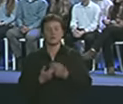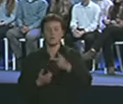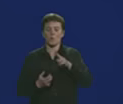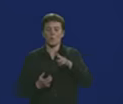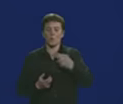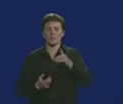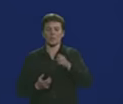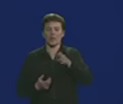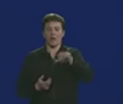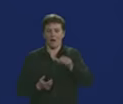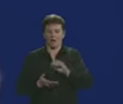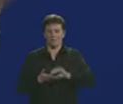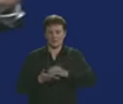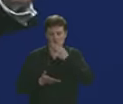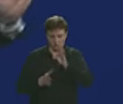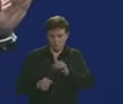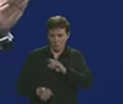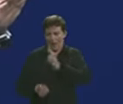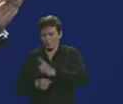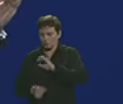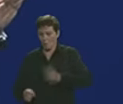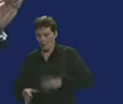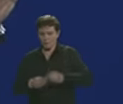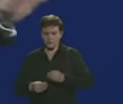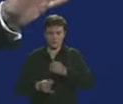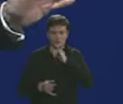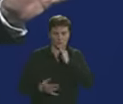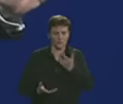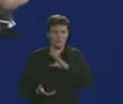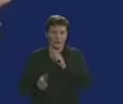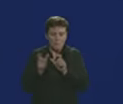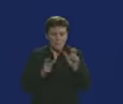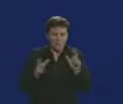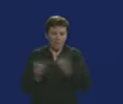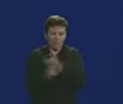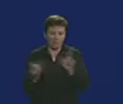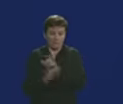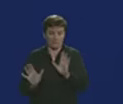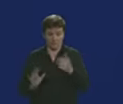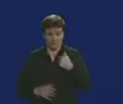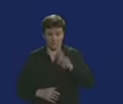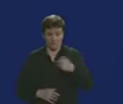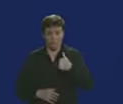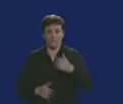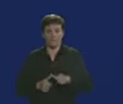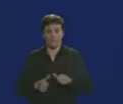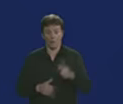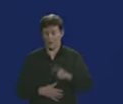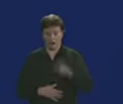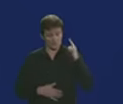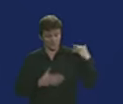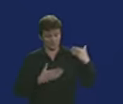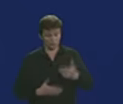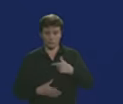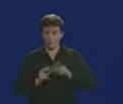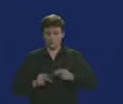rendait le plus innocent coupable. Depuis lundi, je n'ai rien fait d'autre que décliner mon projet du premier tour. Mais depuis